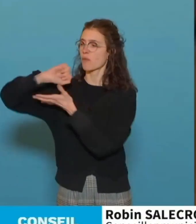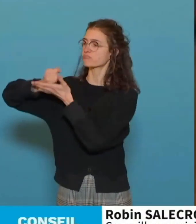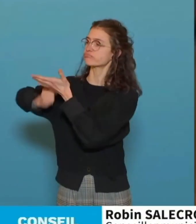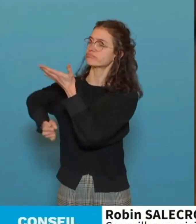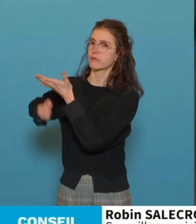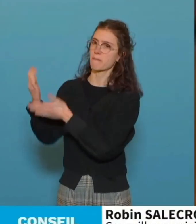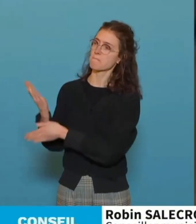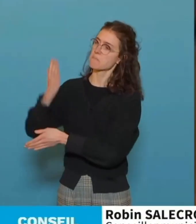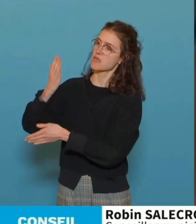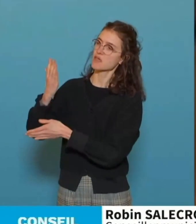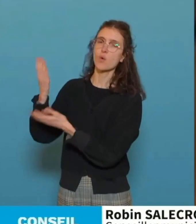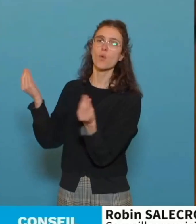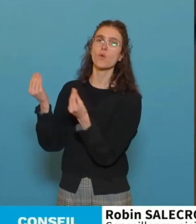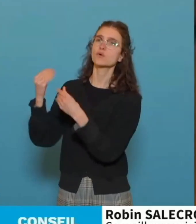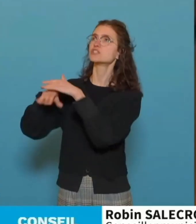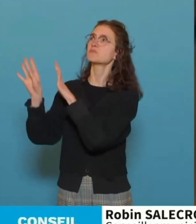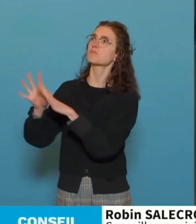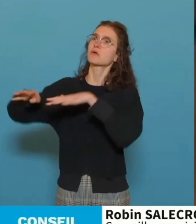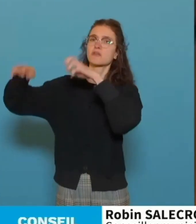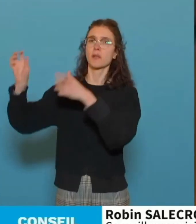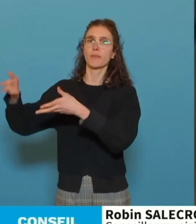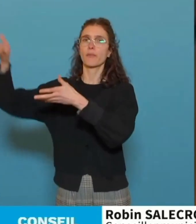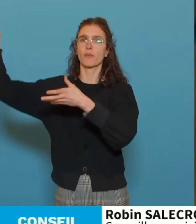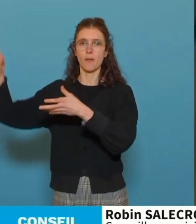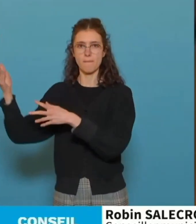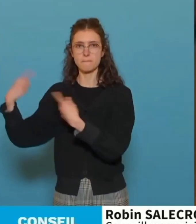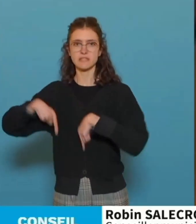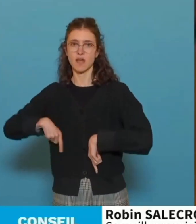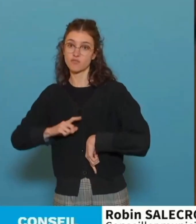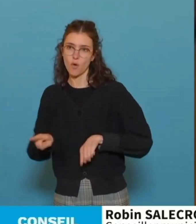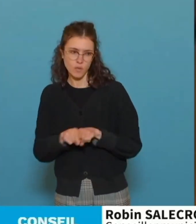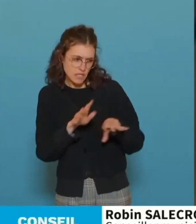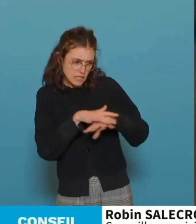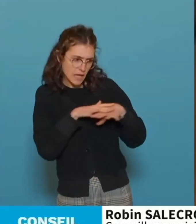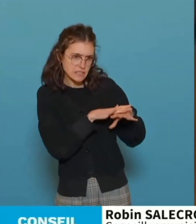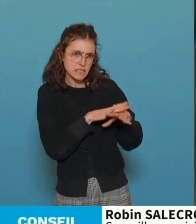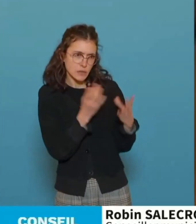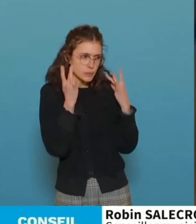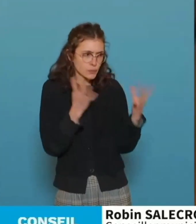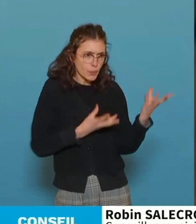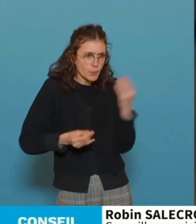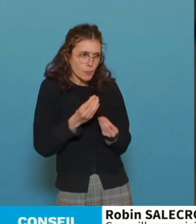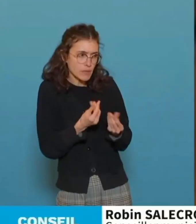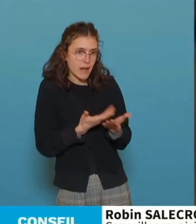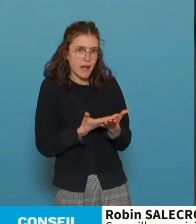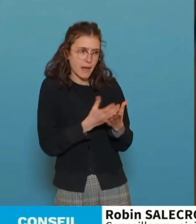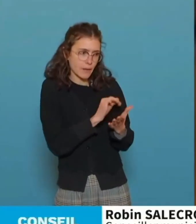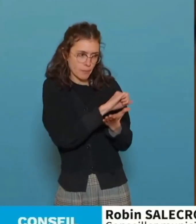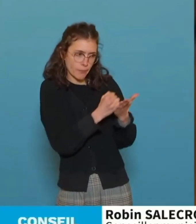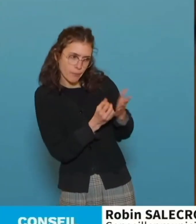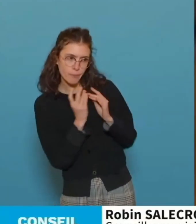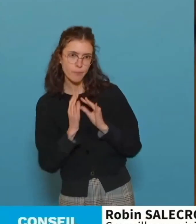dans les partis, dans les syndicats, dans les associations, dans les lieux de culture populaire. Elle incarne cette chaîne de solidarité,